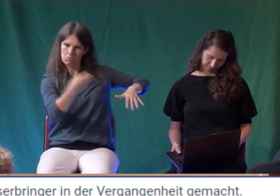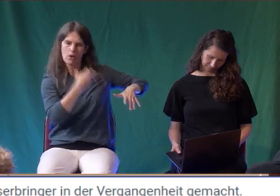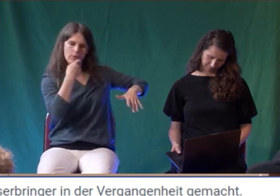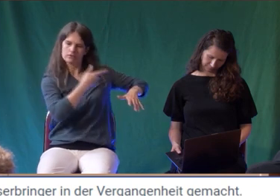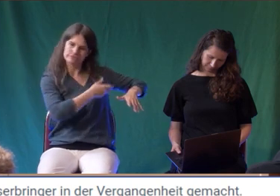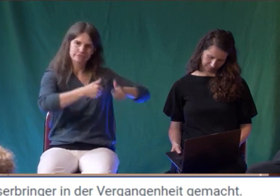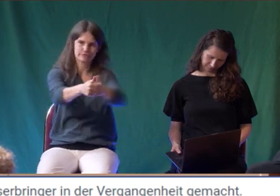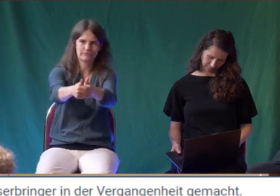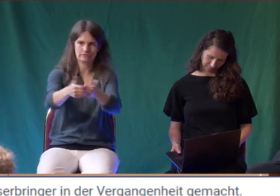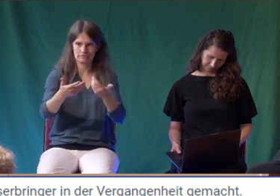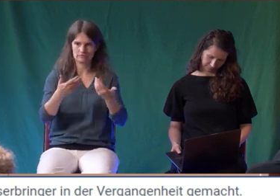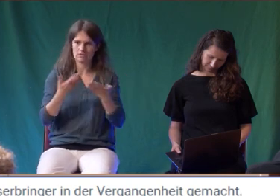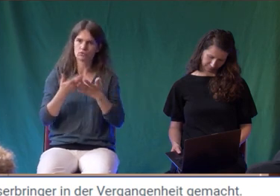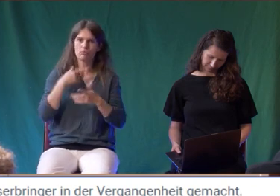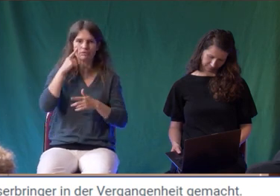Bundesverbands